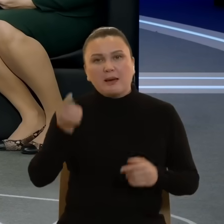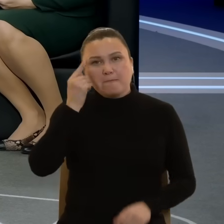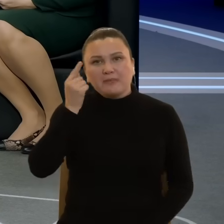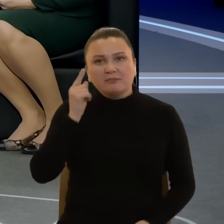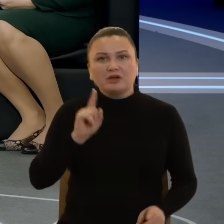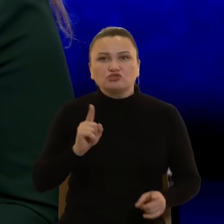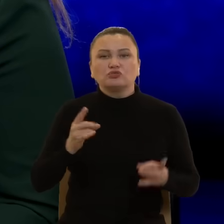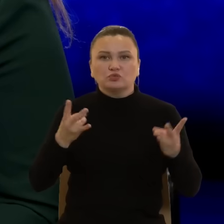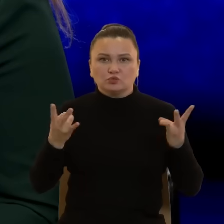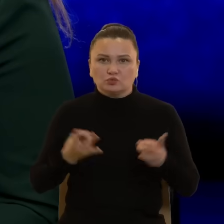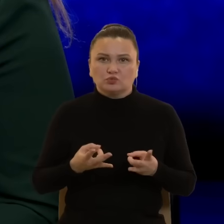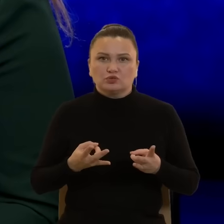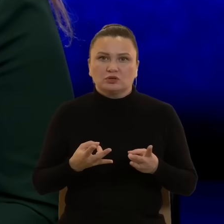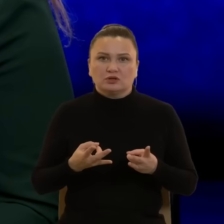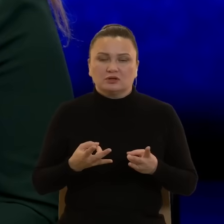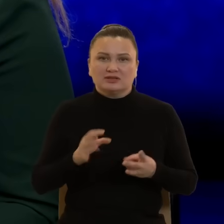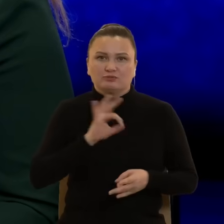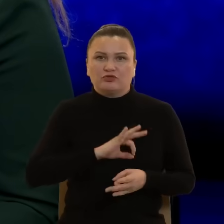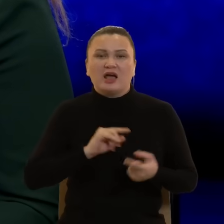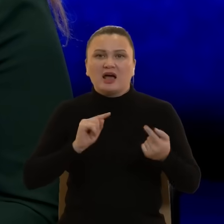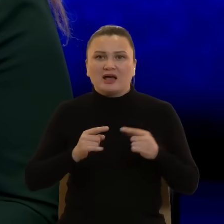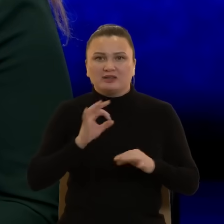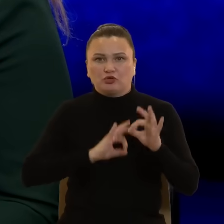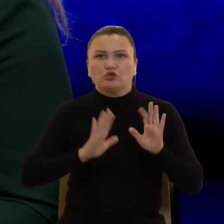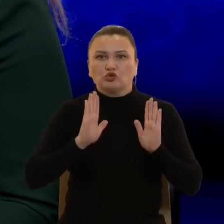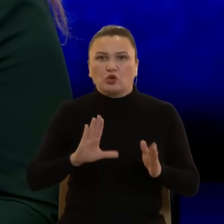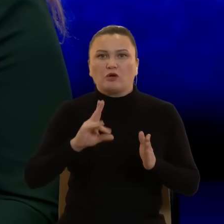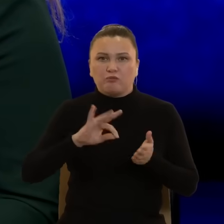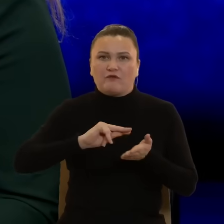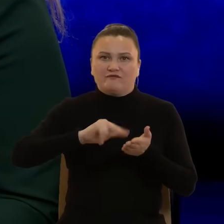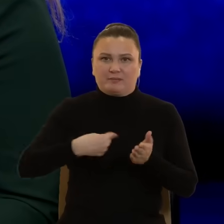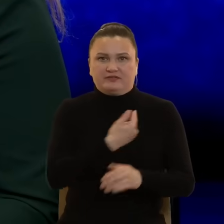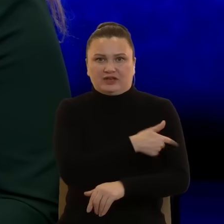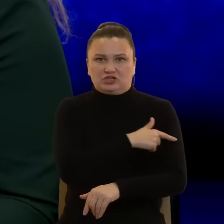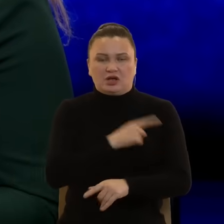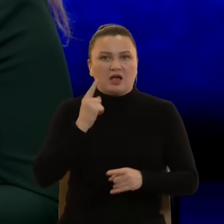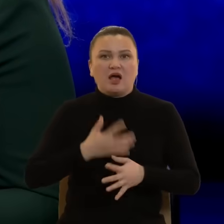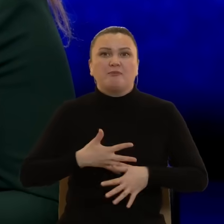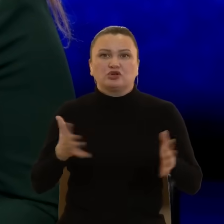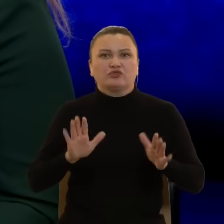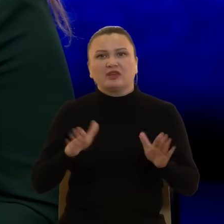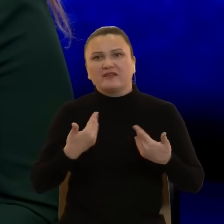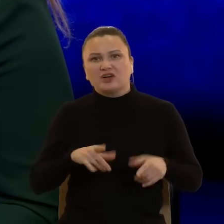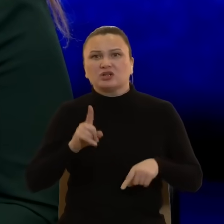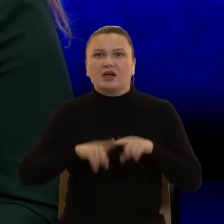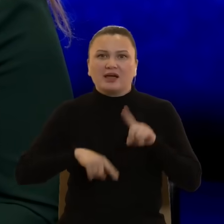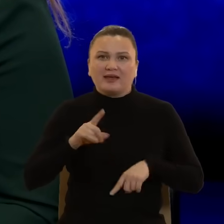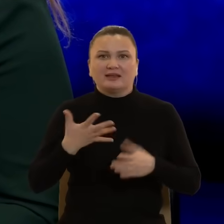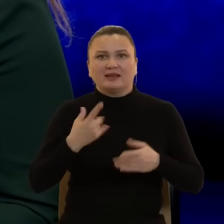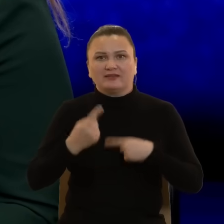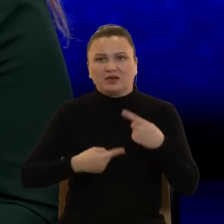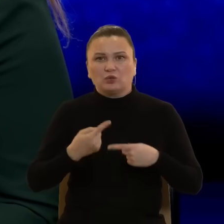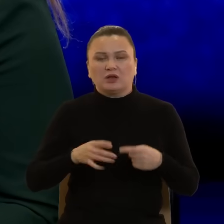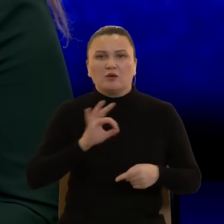понимает необходимость в использовании антибиотиков только по рекомендации врача. Абсолютное большинство, неважно, редко либо